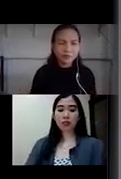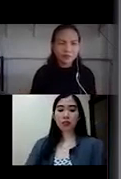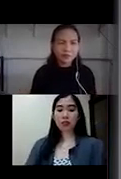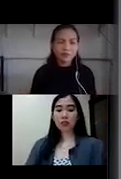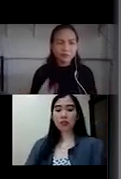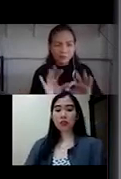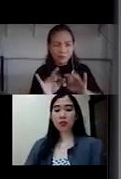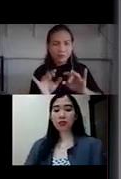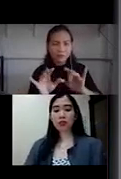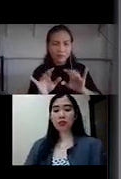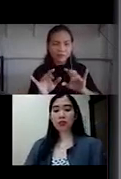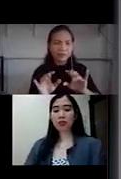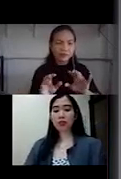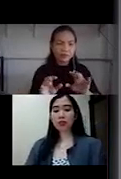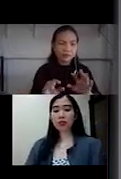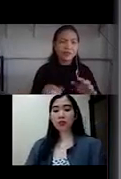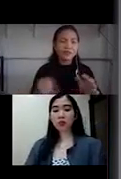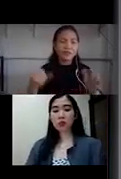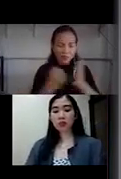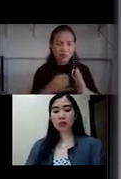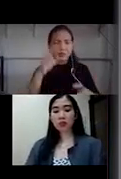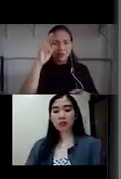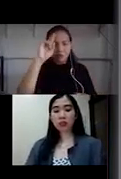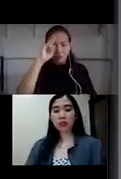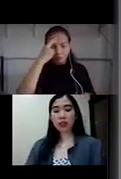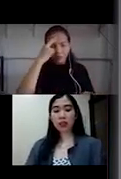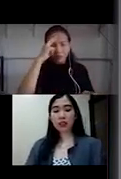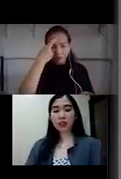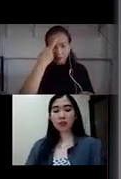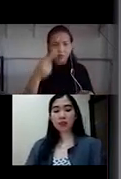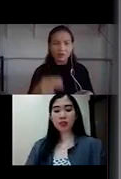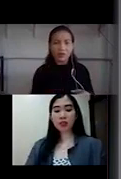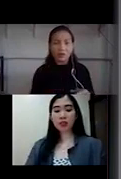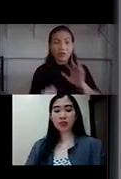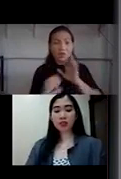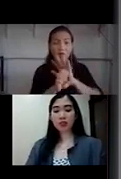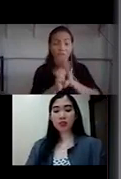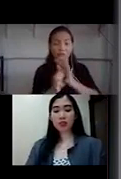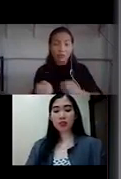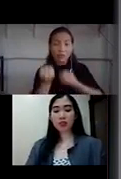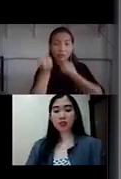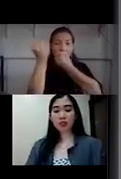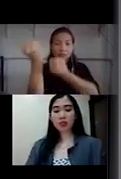Is a reminder to, kunyari, submit